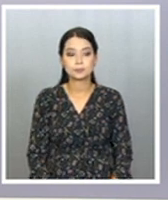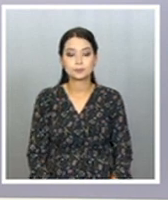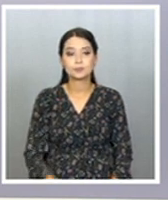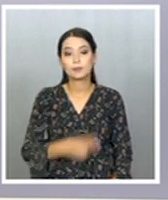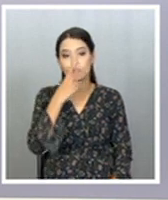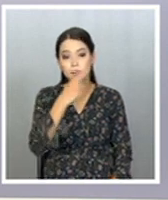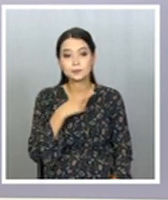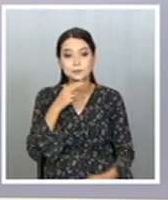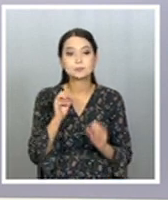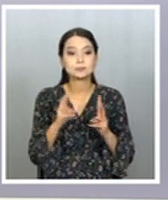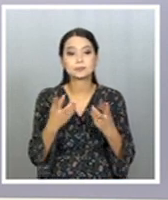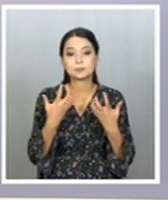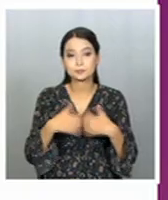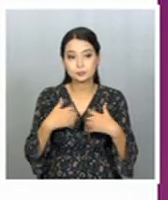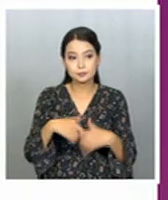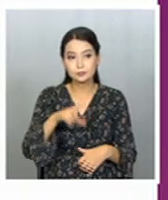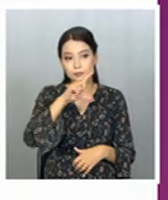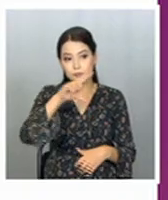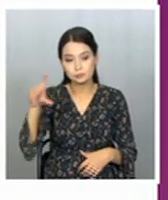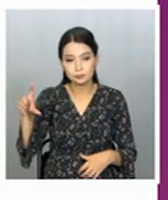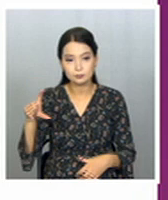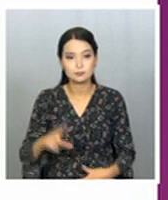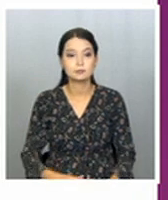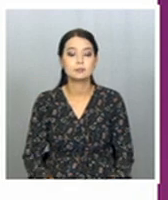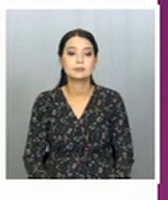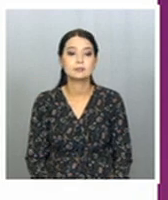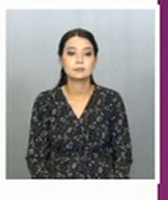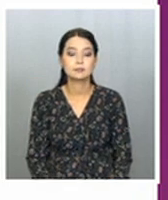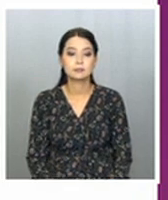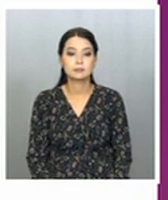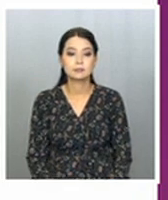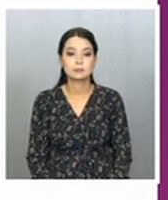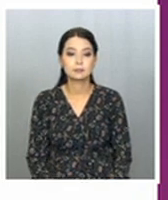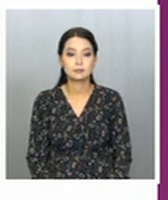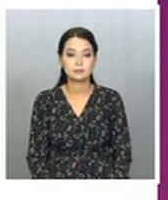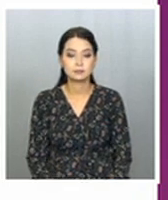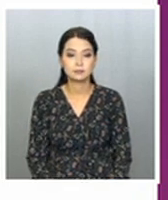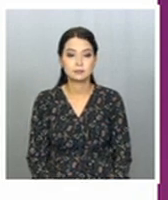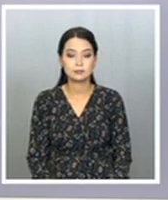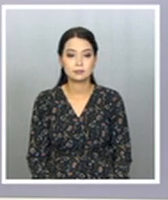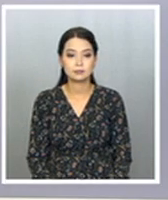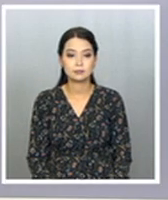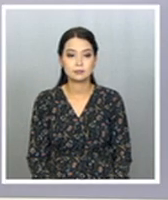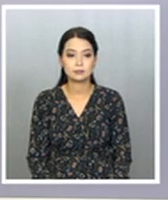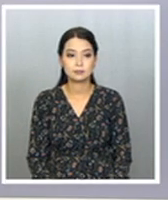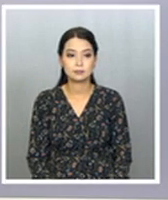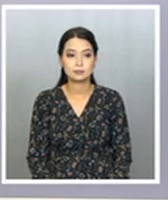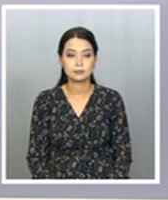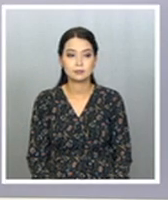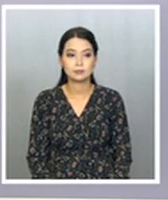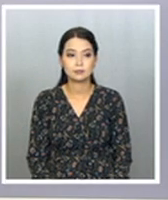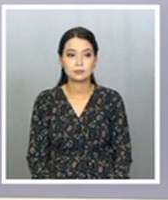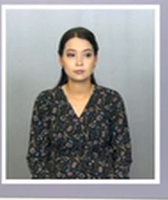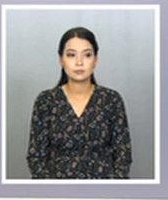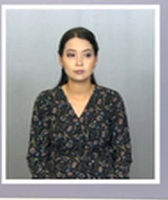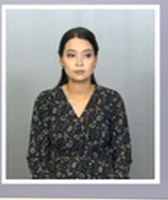көрсетейік. Демек, 5-тен 0 теруі 5-тен 5 теруге тең болу керек. Бірінші, теңдіктің сол